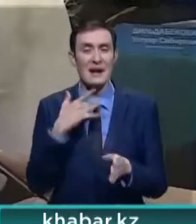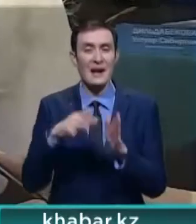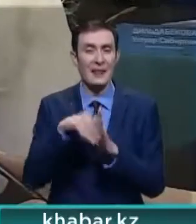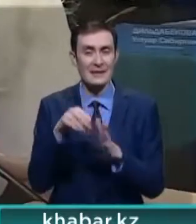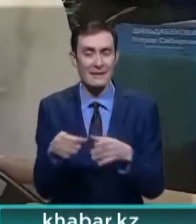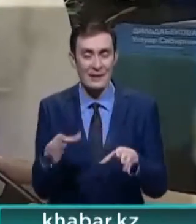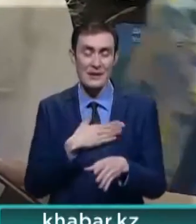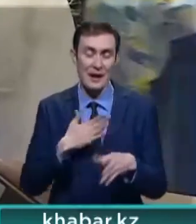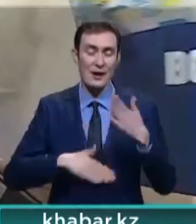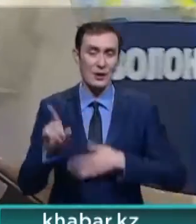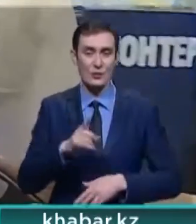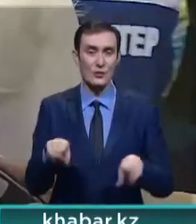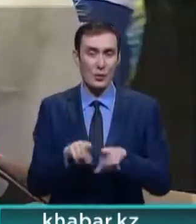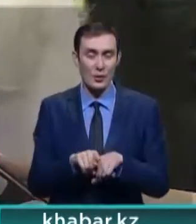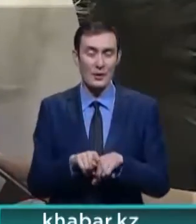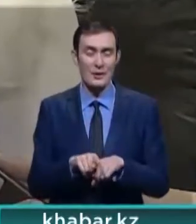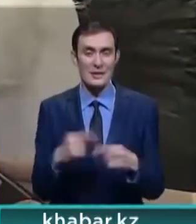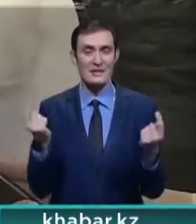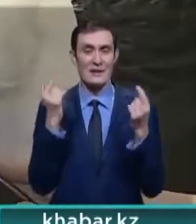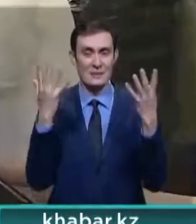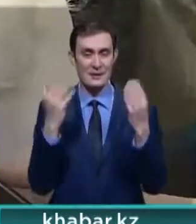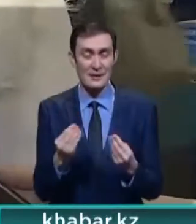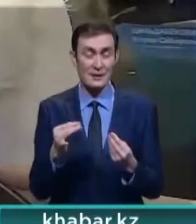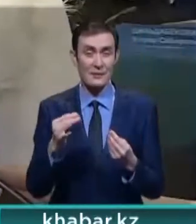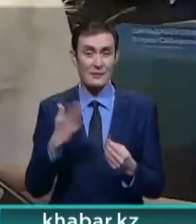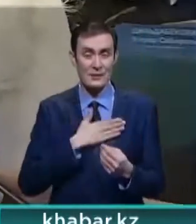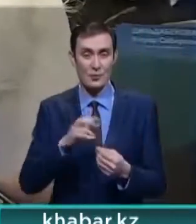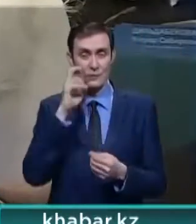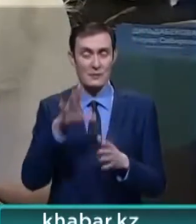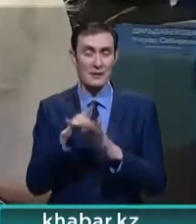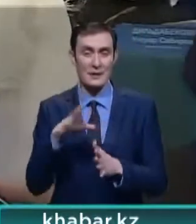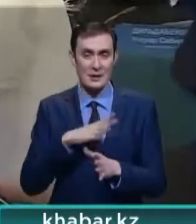голосование. Я очень рад, что в такой знаменательный для нашей страны день образовалась наша семья.